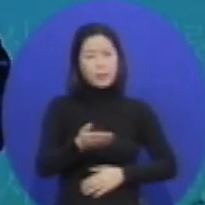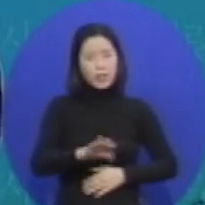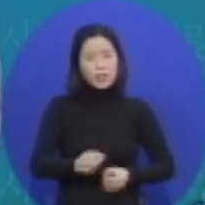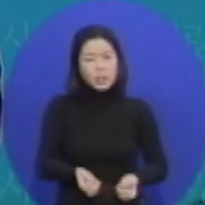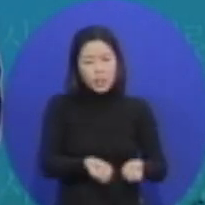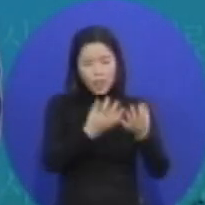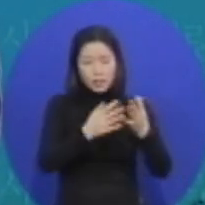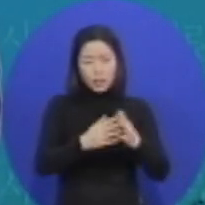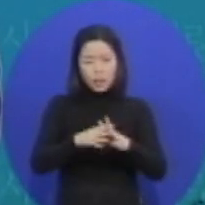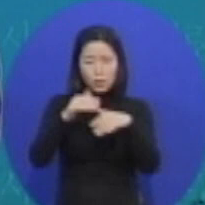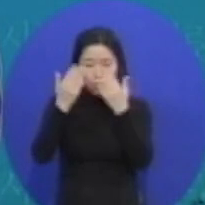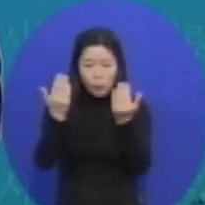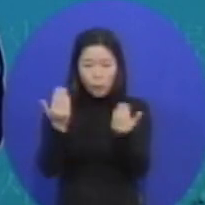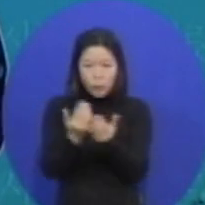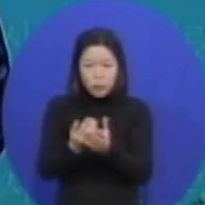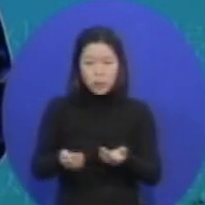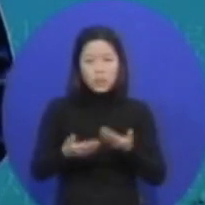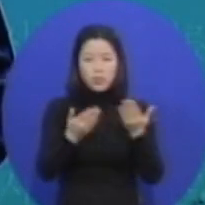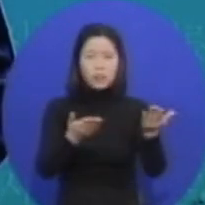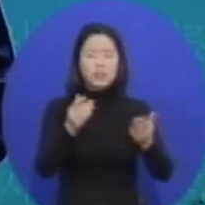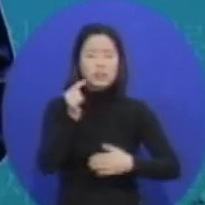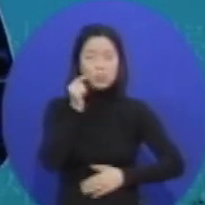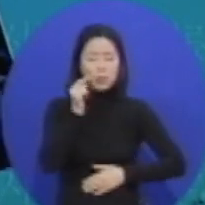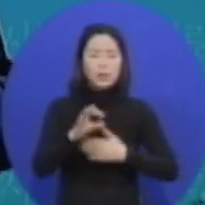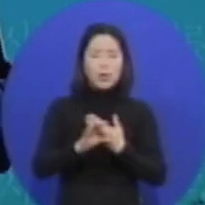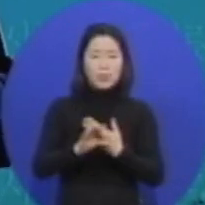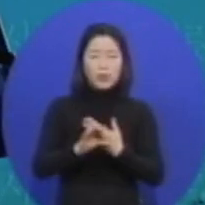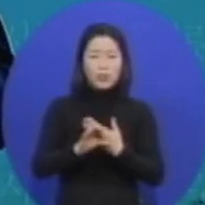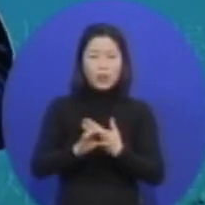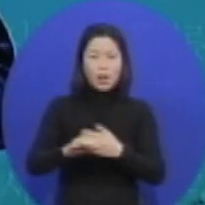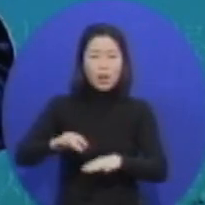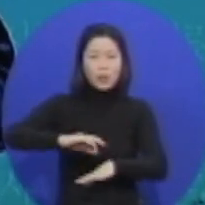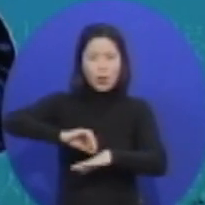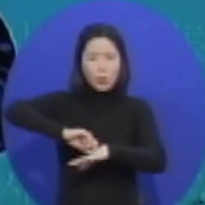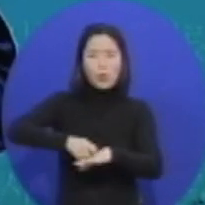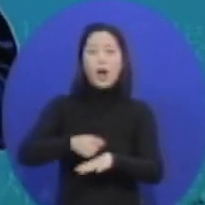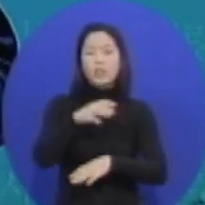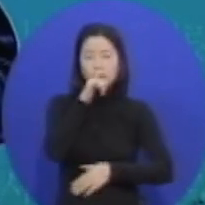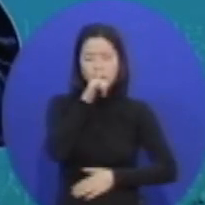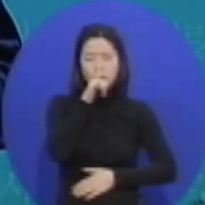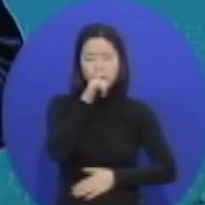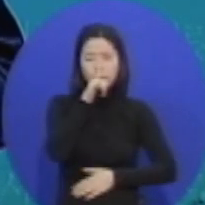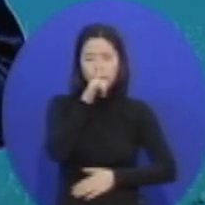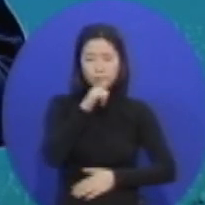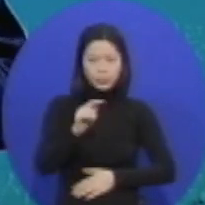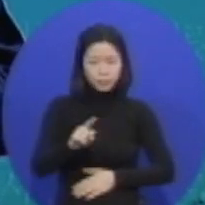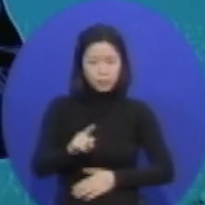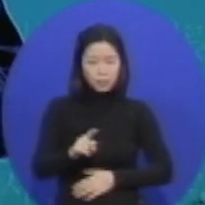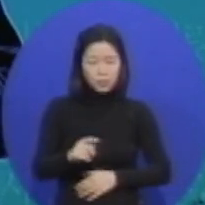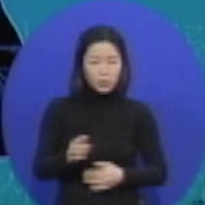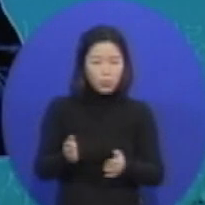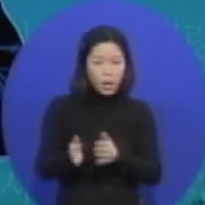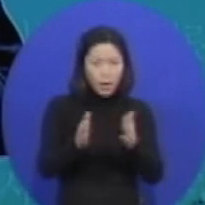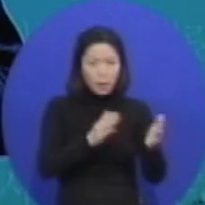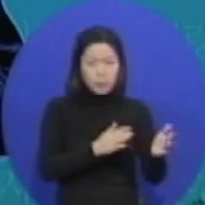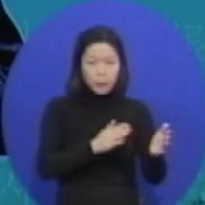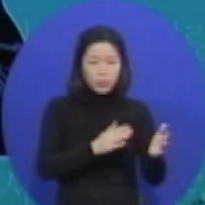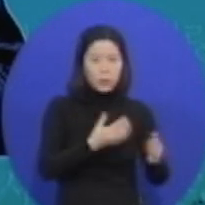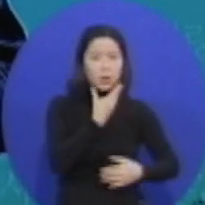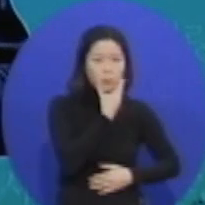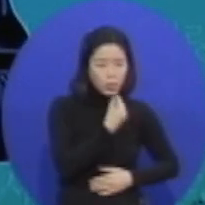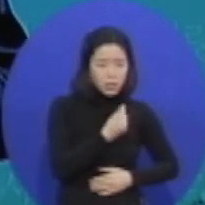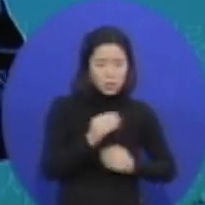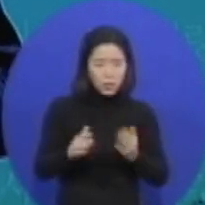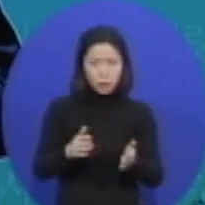아가 돼요 감사절 은 1천 으론 보기 지만 또 한편으로는 려운 일이